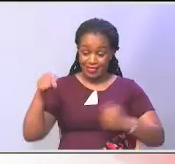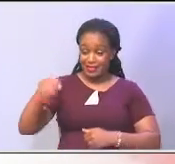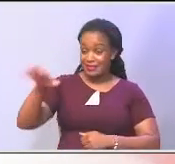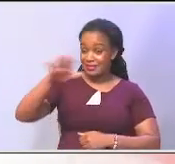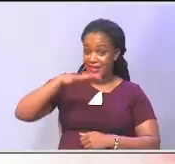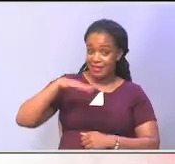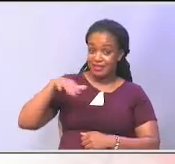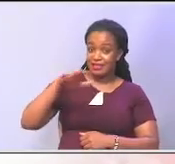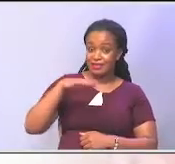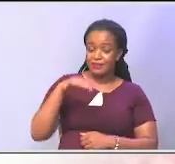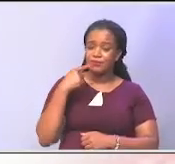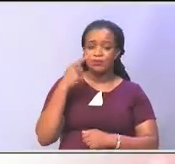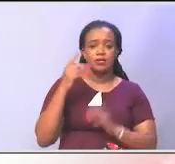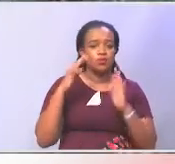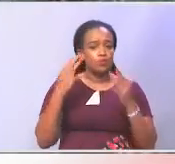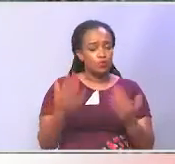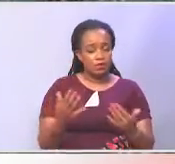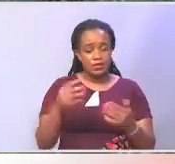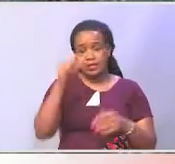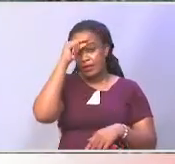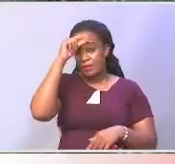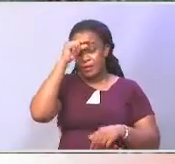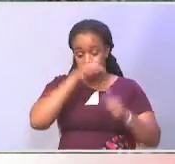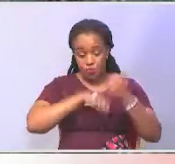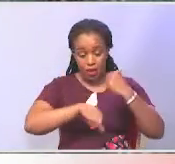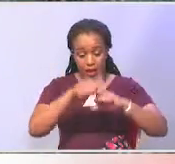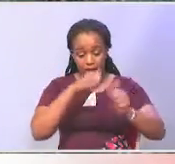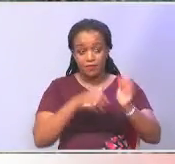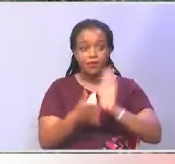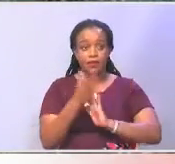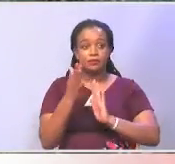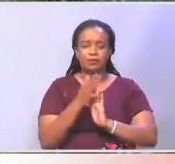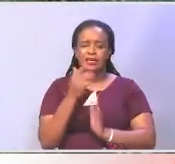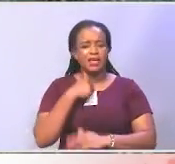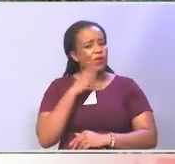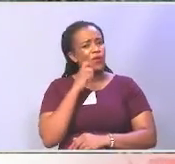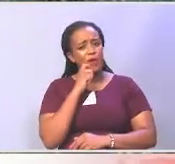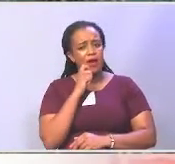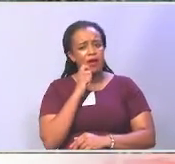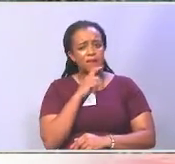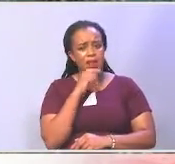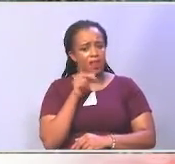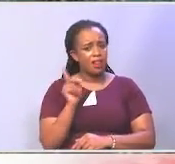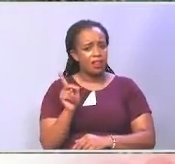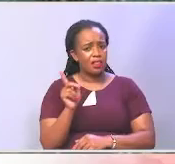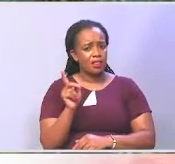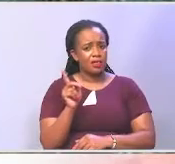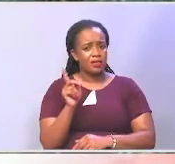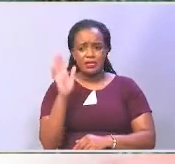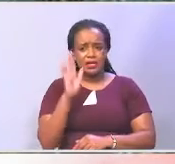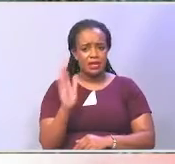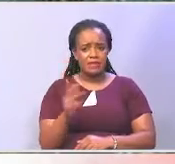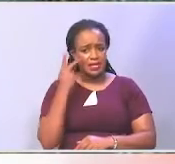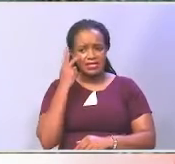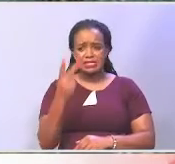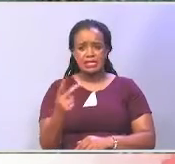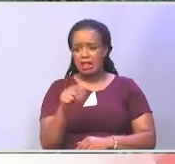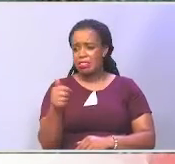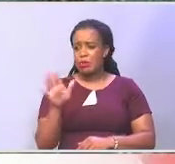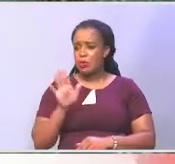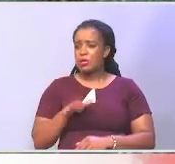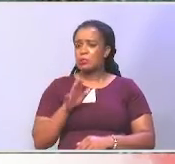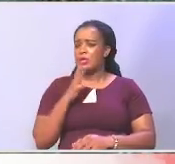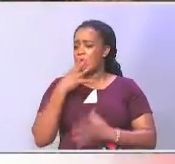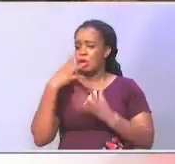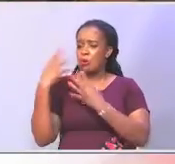tumesema waje saria ichukue mkondo. Mimi nashangaa sana huyu mwanaume. Hajaiona katika hii kijiji wanawake wengine ndio